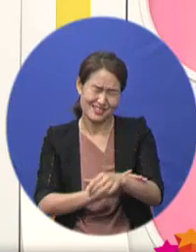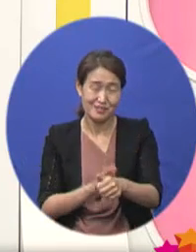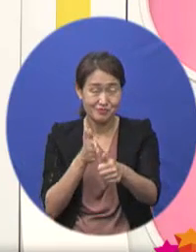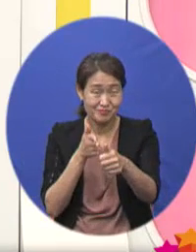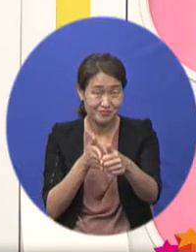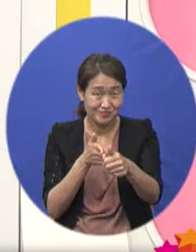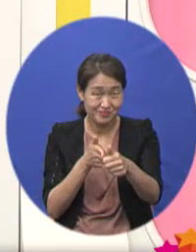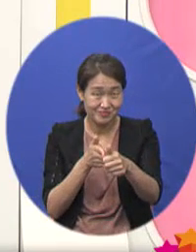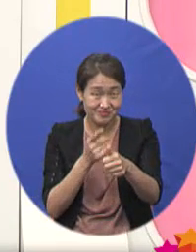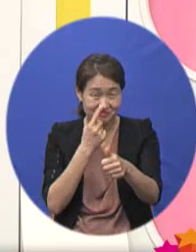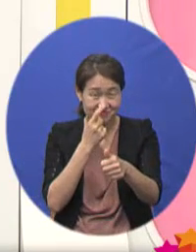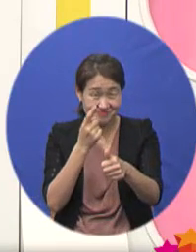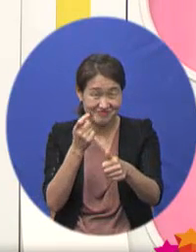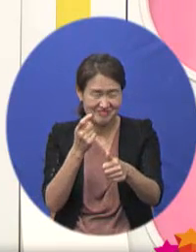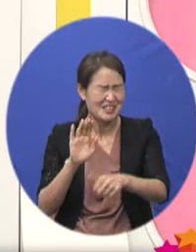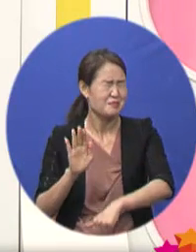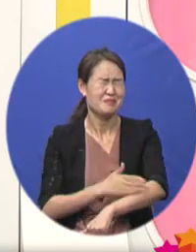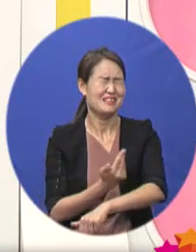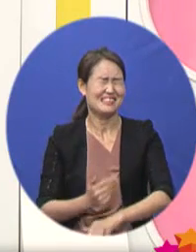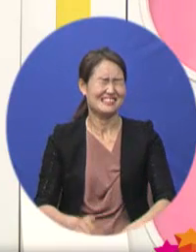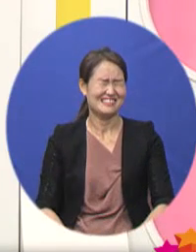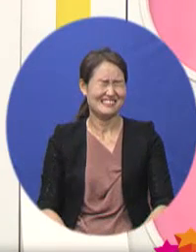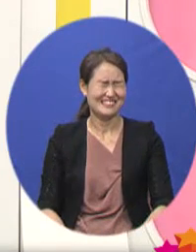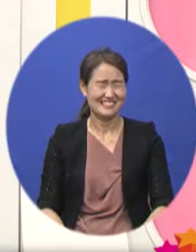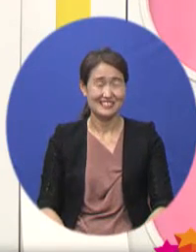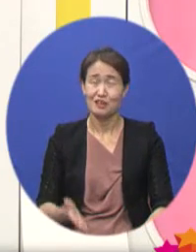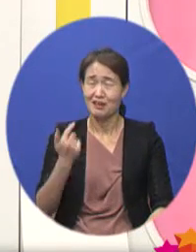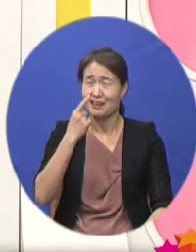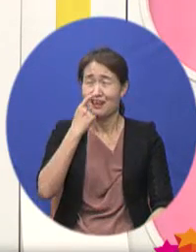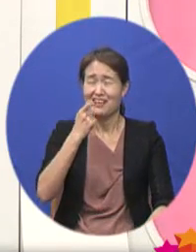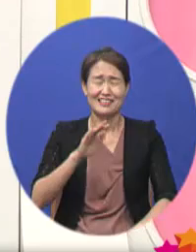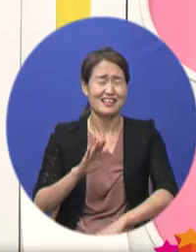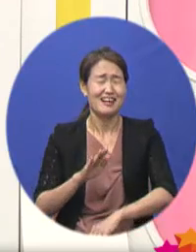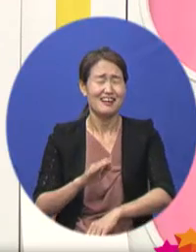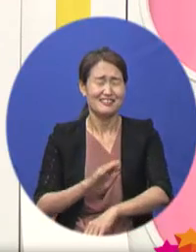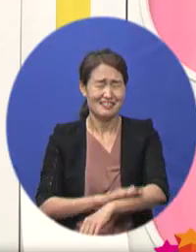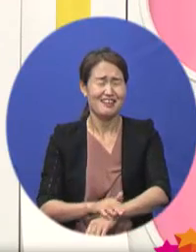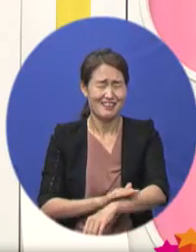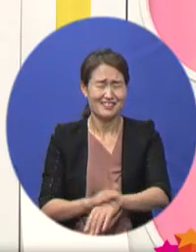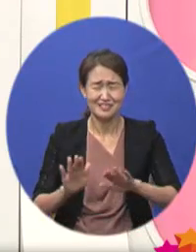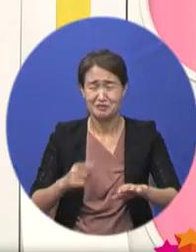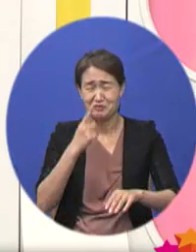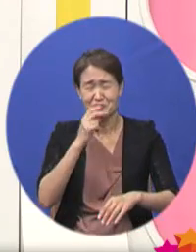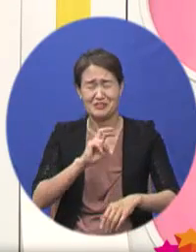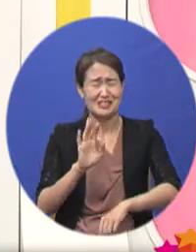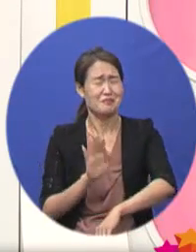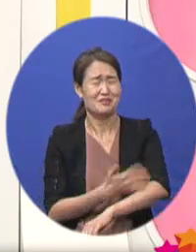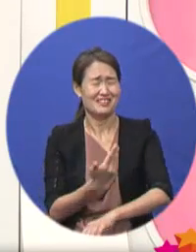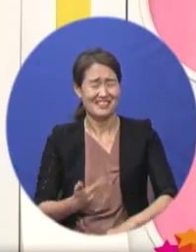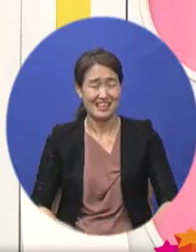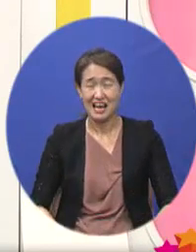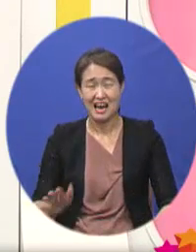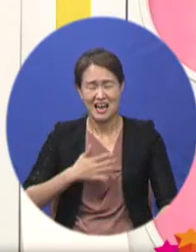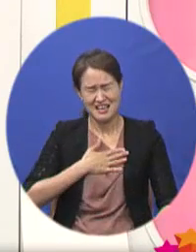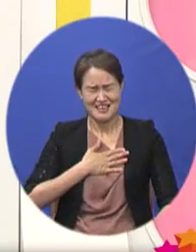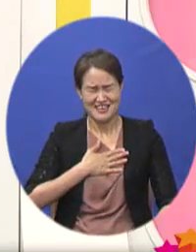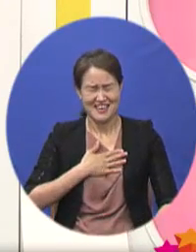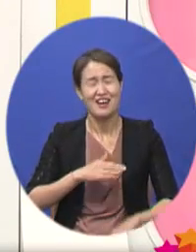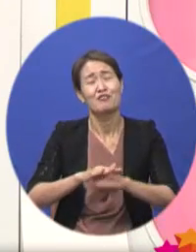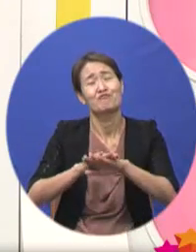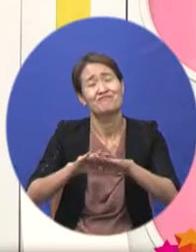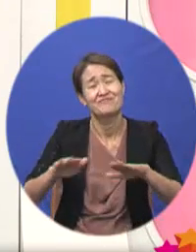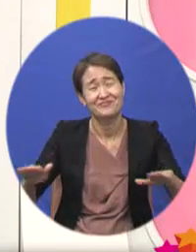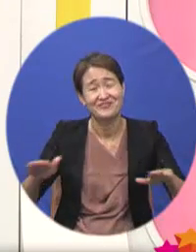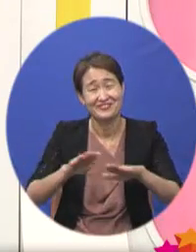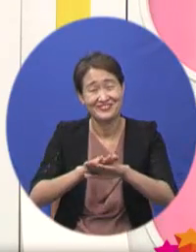불러주세요. 멋지게 불러요. 그전에는 멋지게 네. 불렀는데 지금은 노래가 안 되더라고. 네. 아, 그러면 마음 상한 것 좀